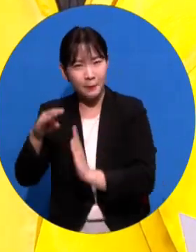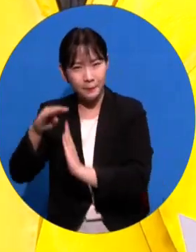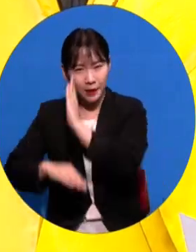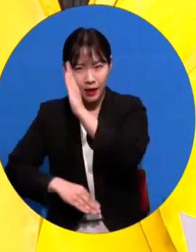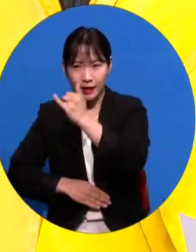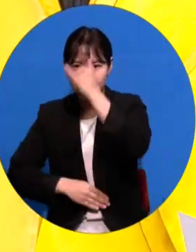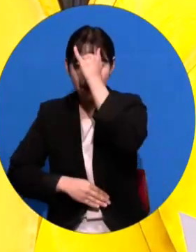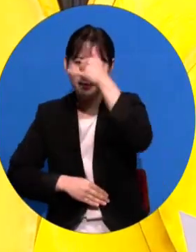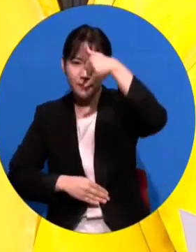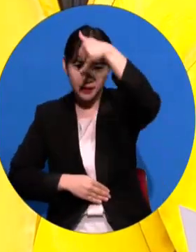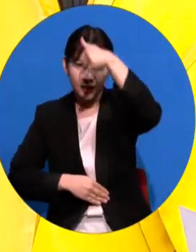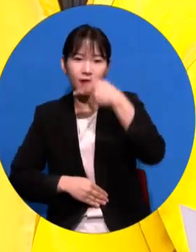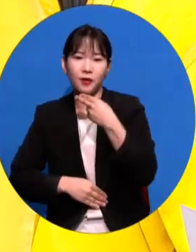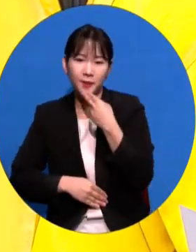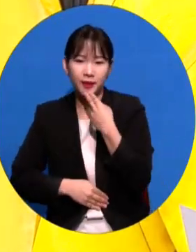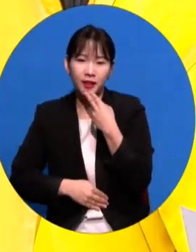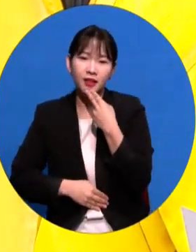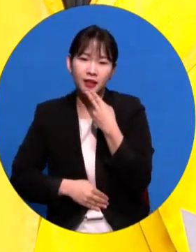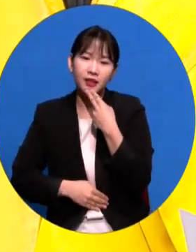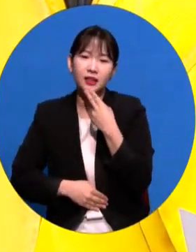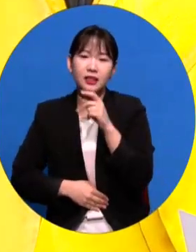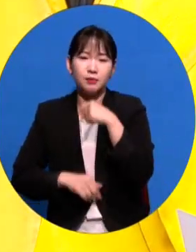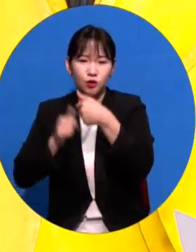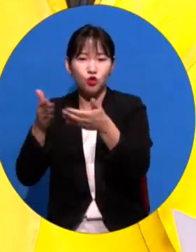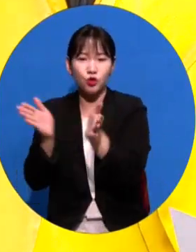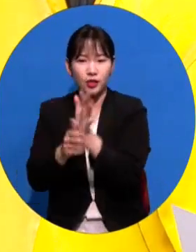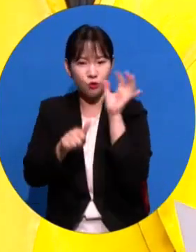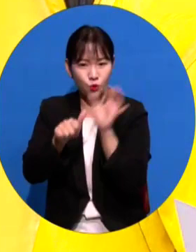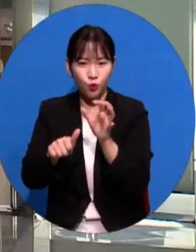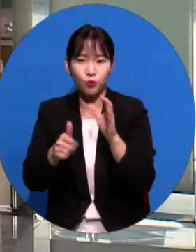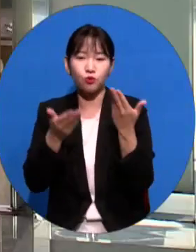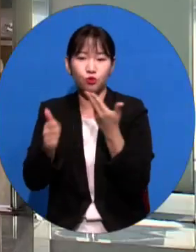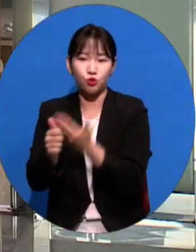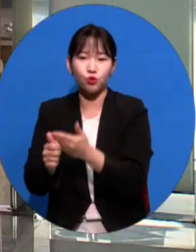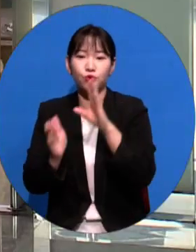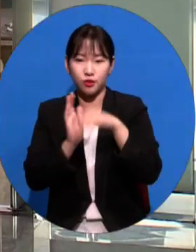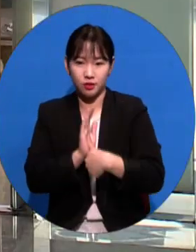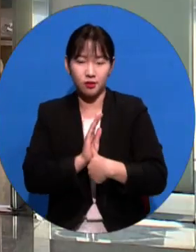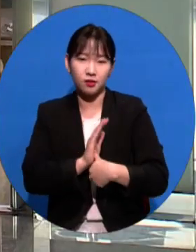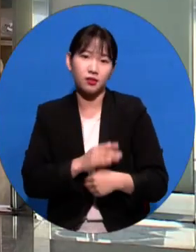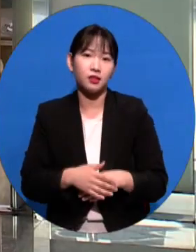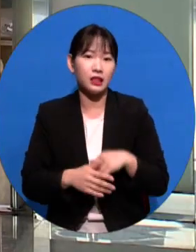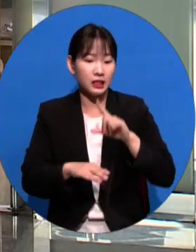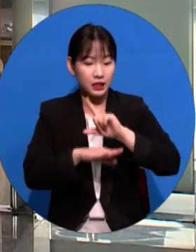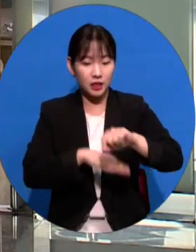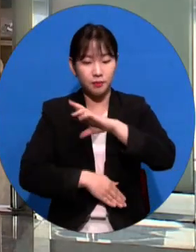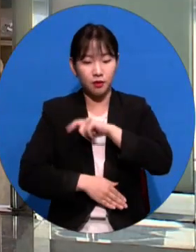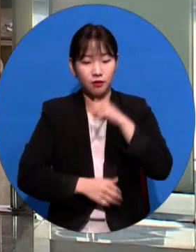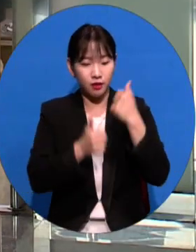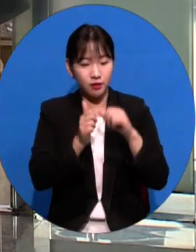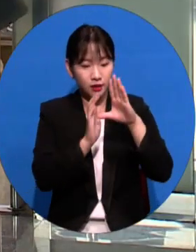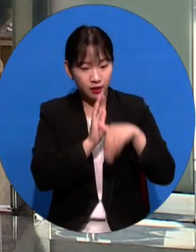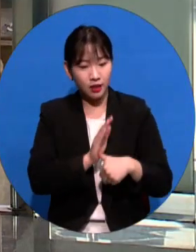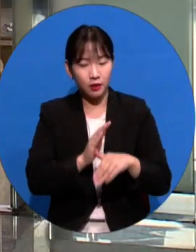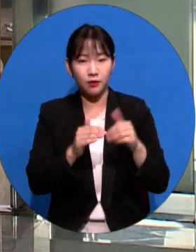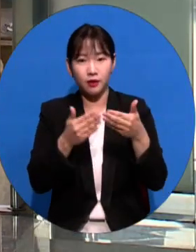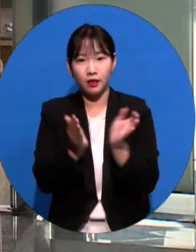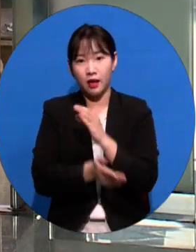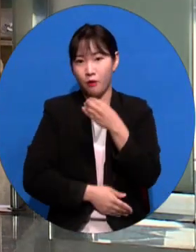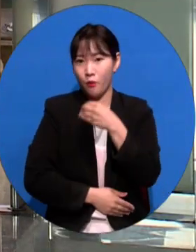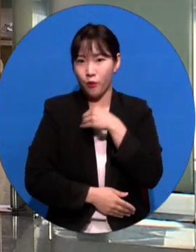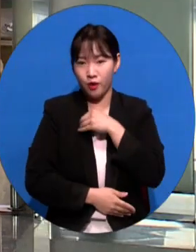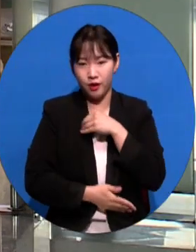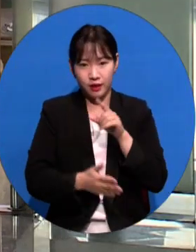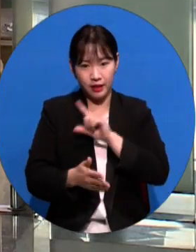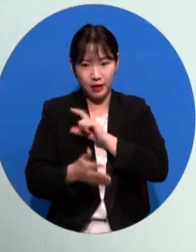번 반만 마음 보자면 풀 굳은 마음으로 검토를 해서 탈이다 지방 운 경선에서 도 권리 라며 명부 유출 의혹 등을